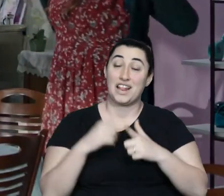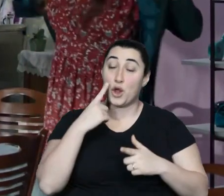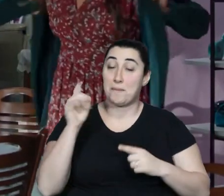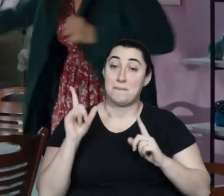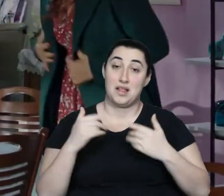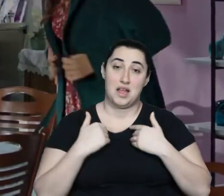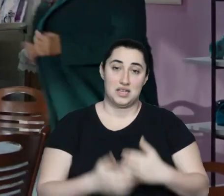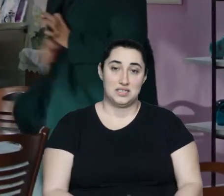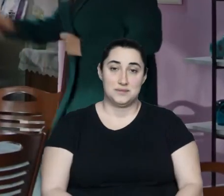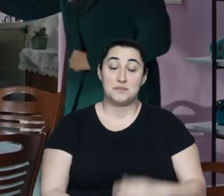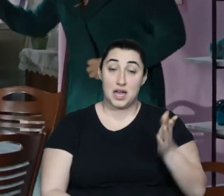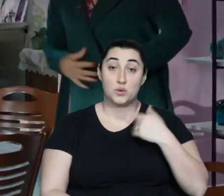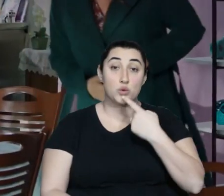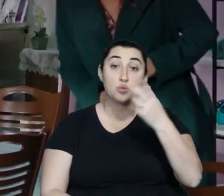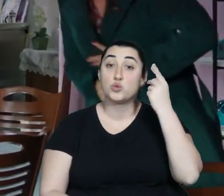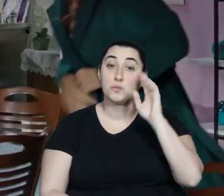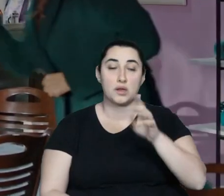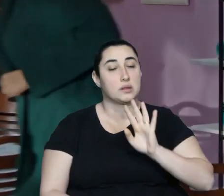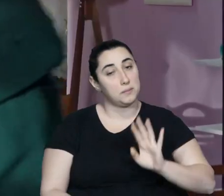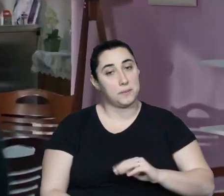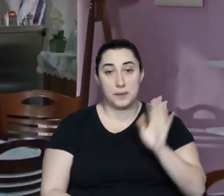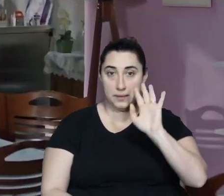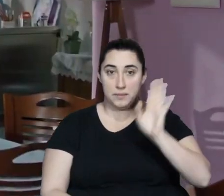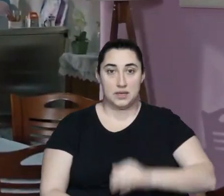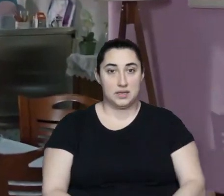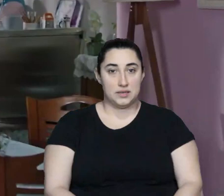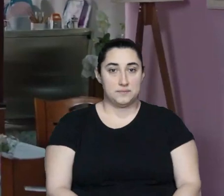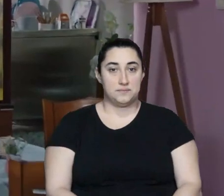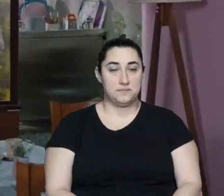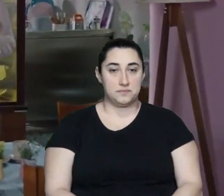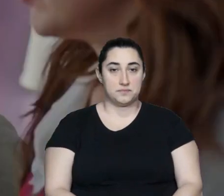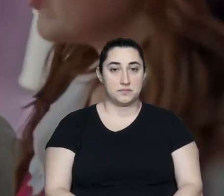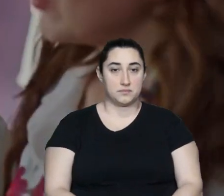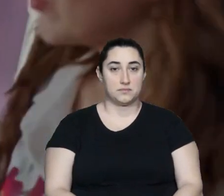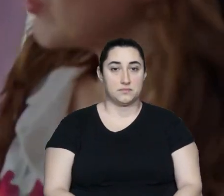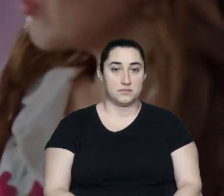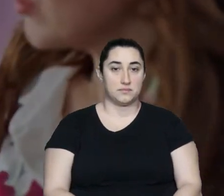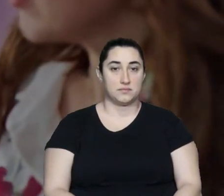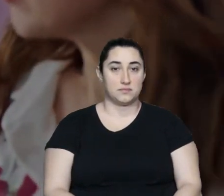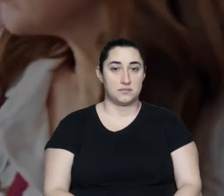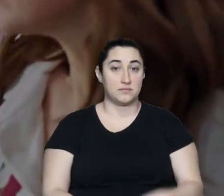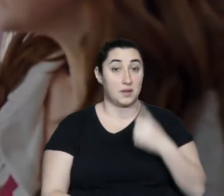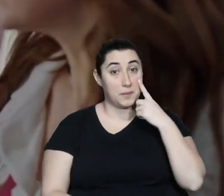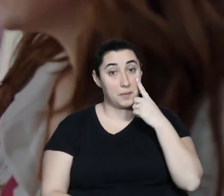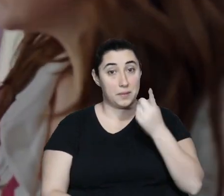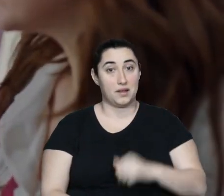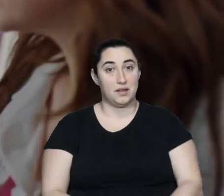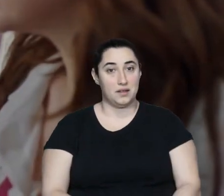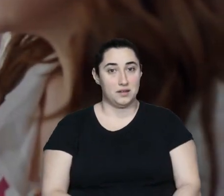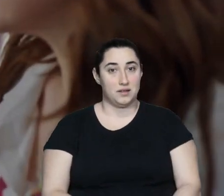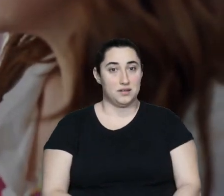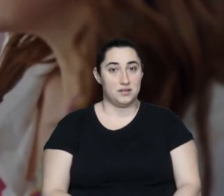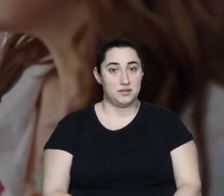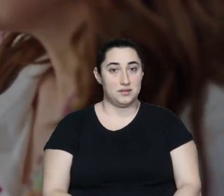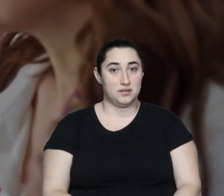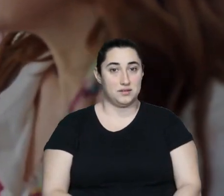bir görmem gerekiyor. Hadi sözlerimi unutma. Tamam. Bay bay. Paltosunu giyip koşturdu. Bak bak. Gördün